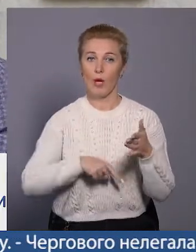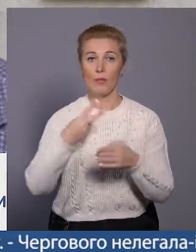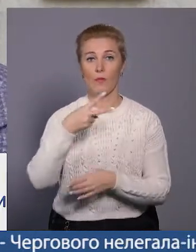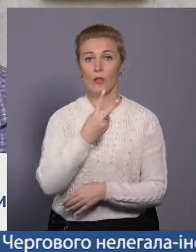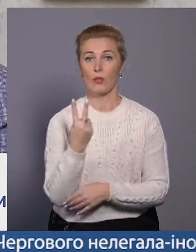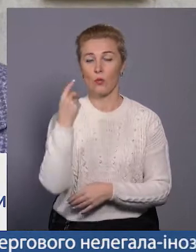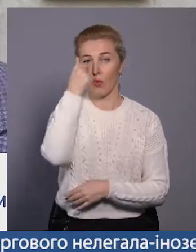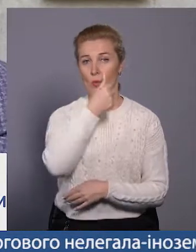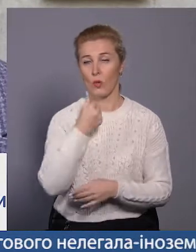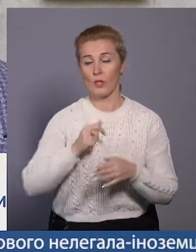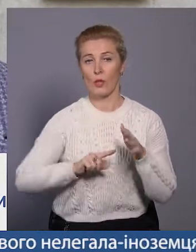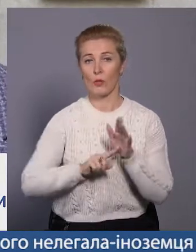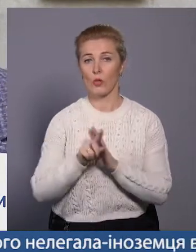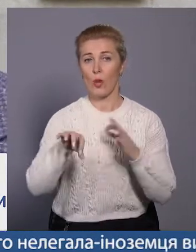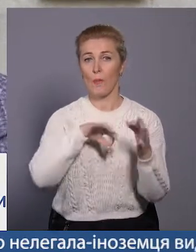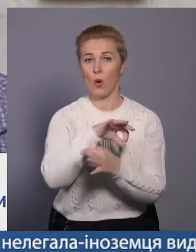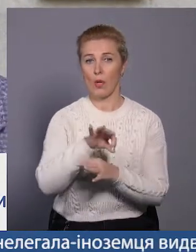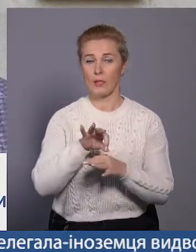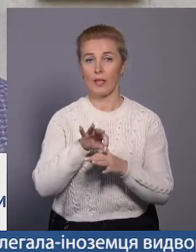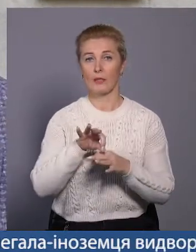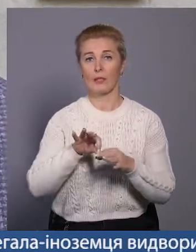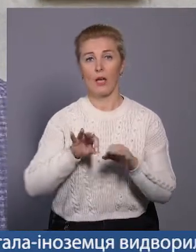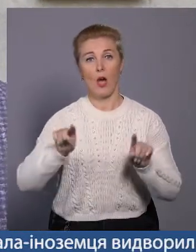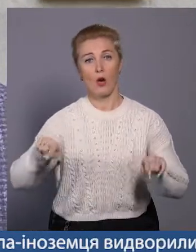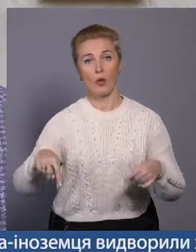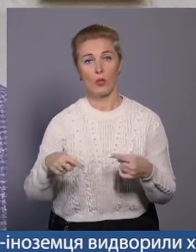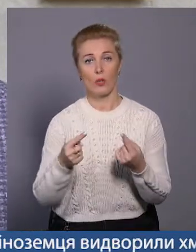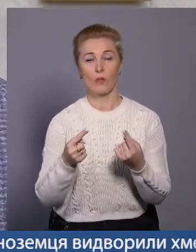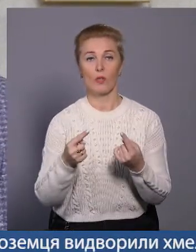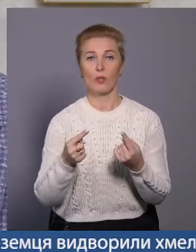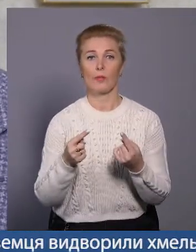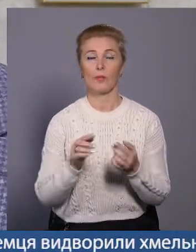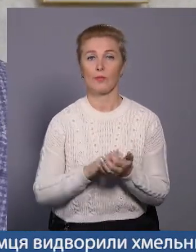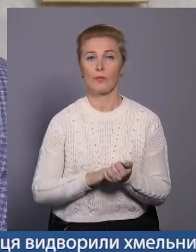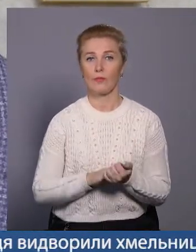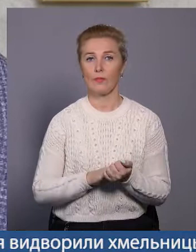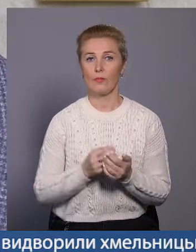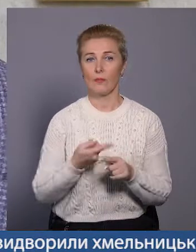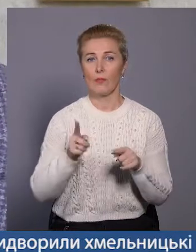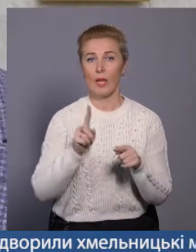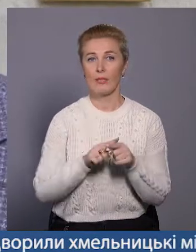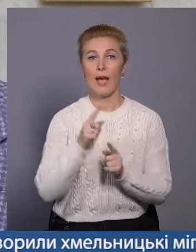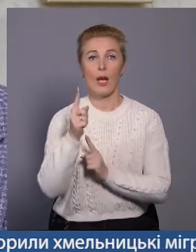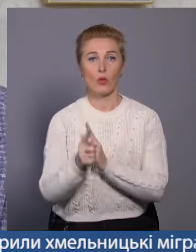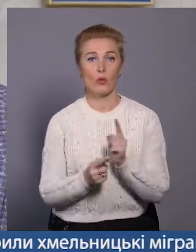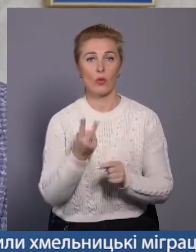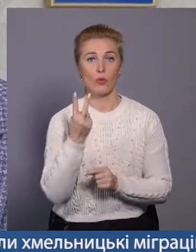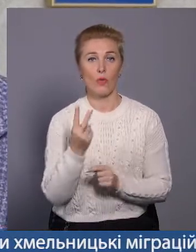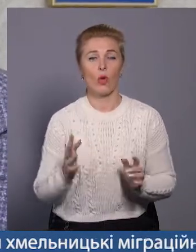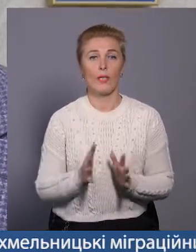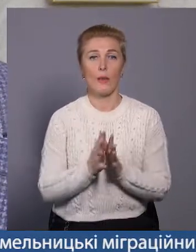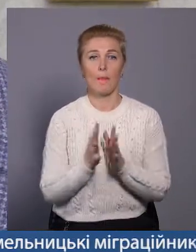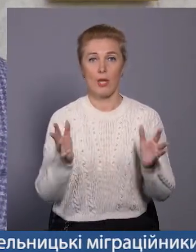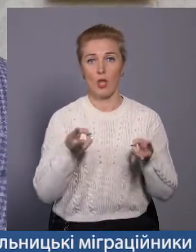розпочнемо проєкт, яким хочемо реалізовувати з Данським енергетичним агентством. Це реконструкція двох наших найбільших